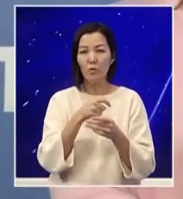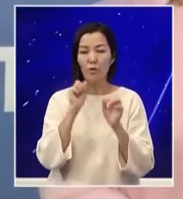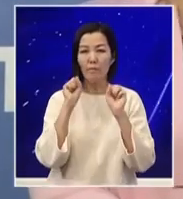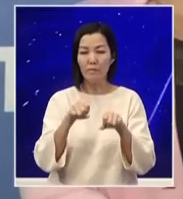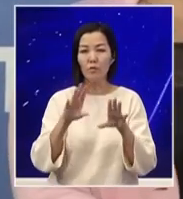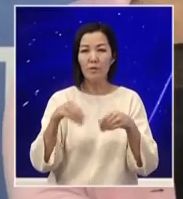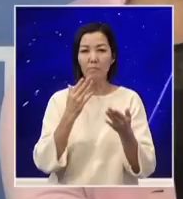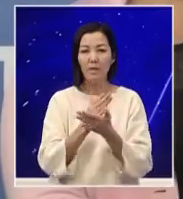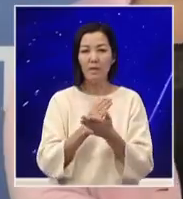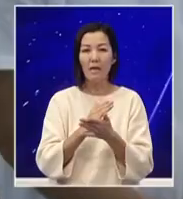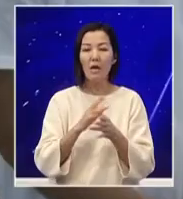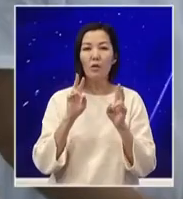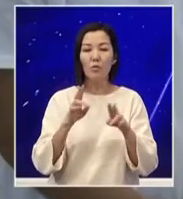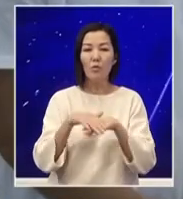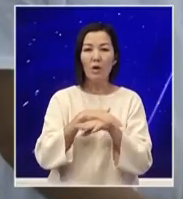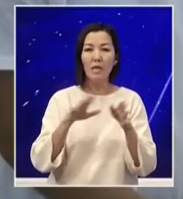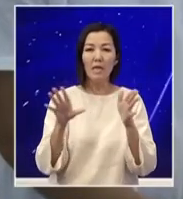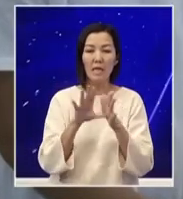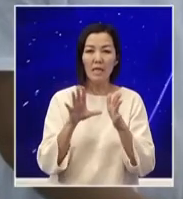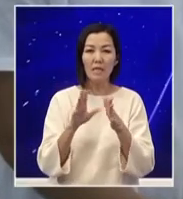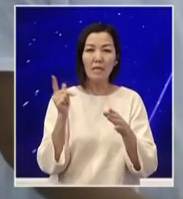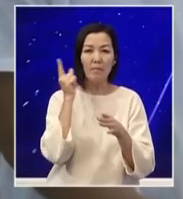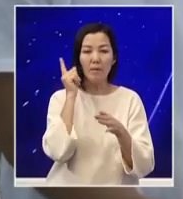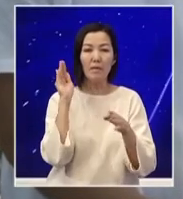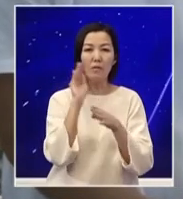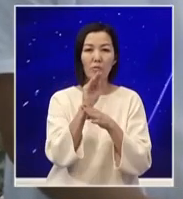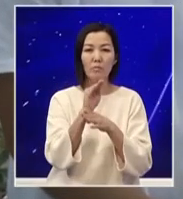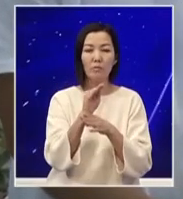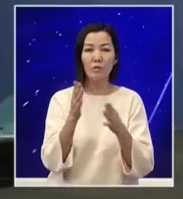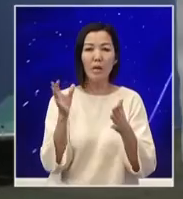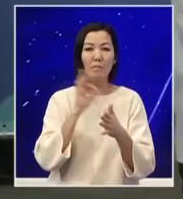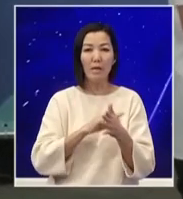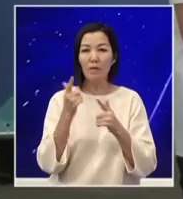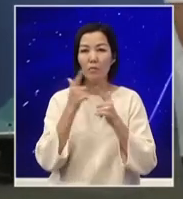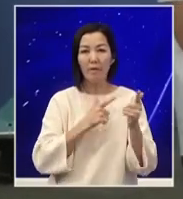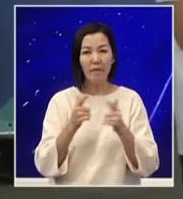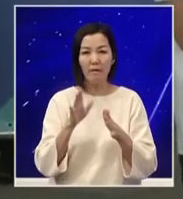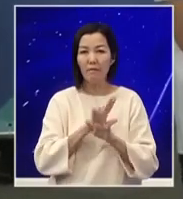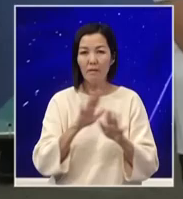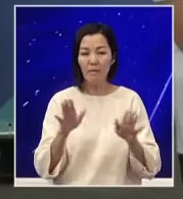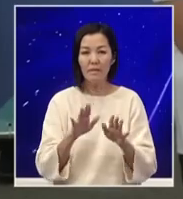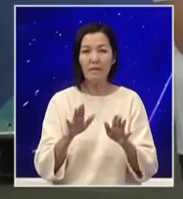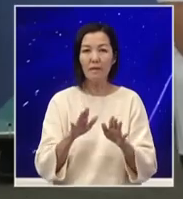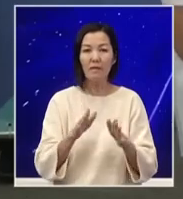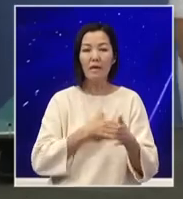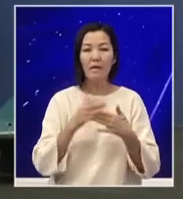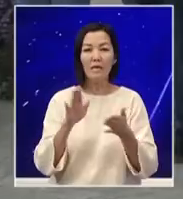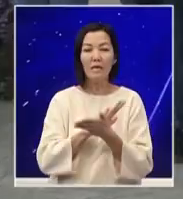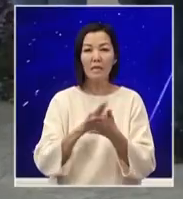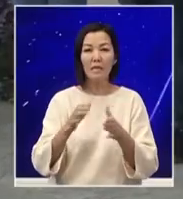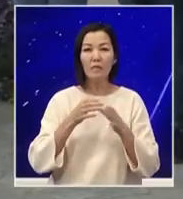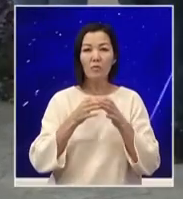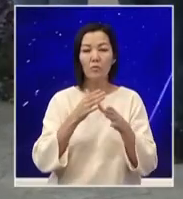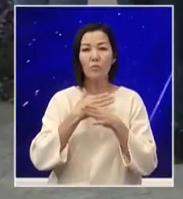айтты. Алайда халық электрондық және мобильді қосымшаларды кеңінен қолдануға дайын емес. Аталған мәселе облыстағы еріктілер көмегімен